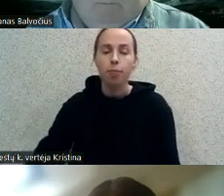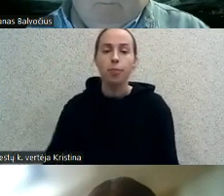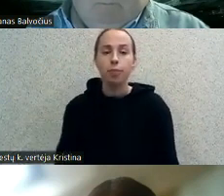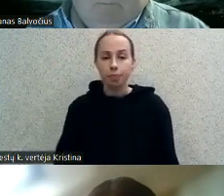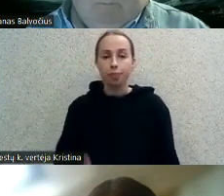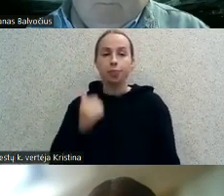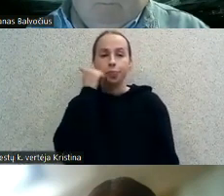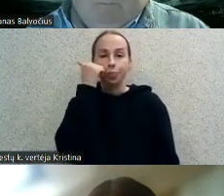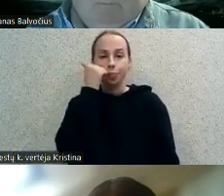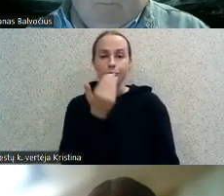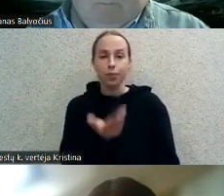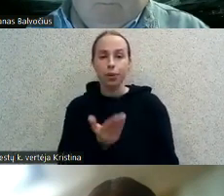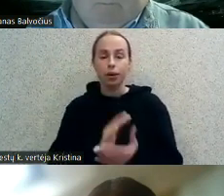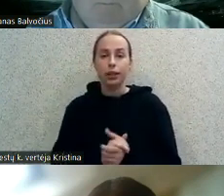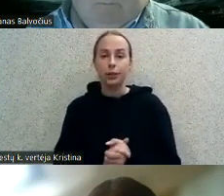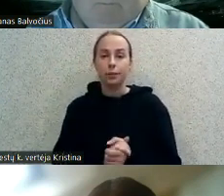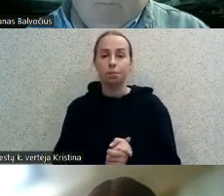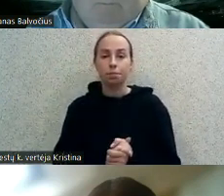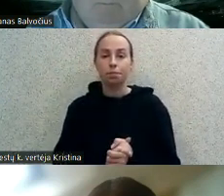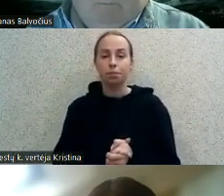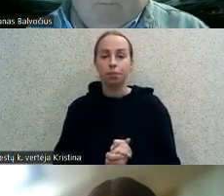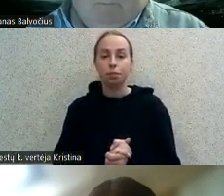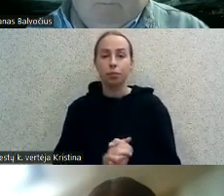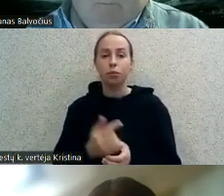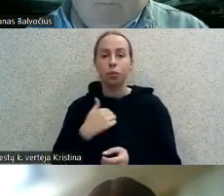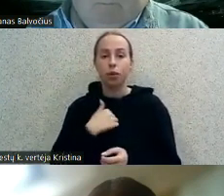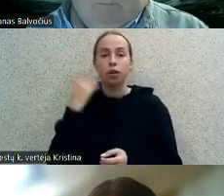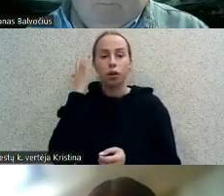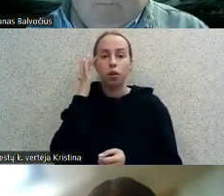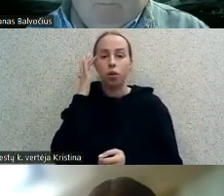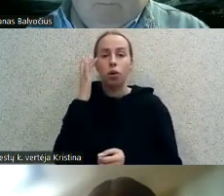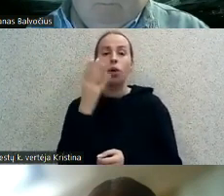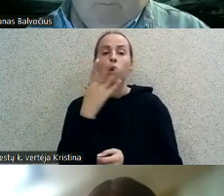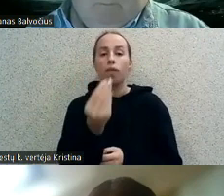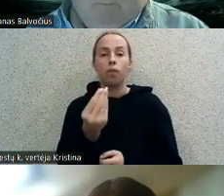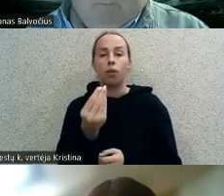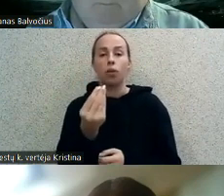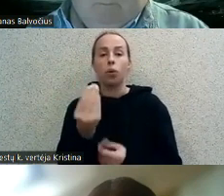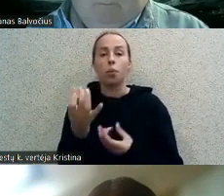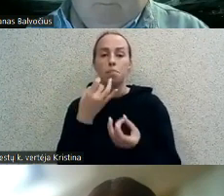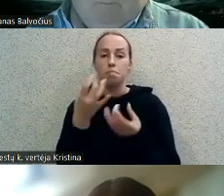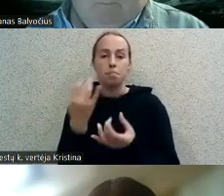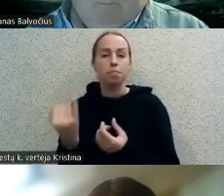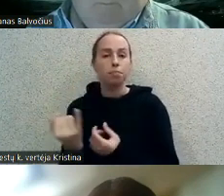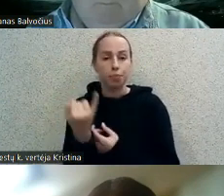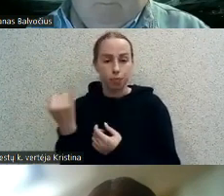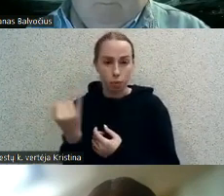Ačiū labai. Ačiū. Aš manau, kad jūs įdomiai nurodėte,